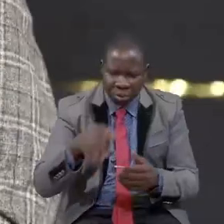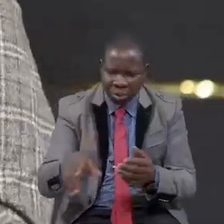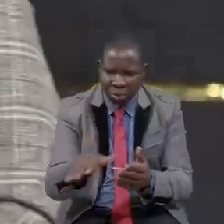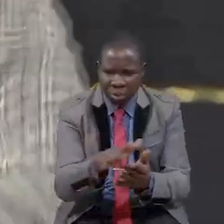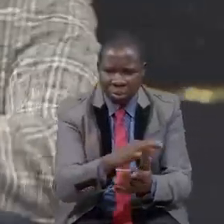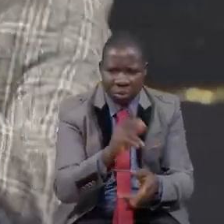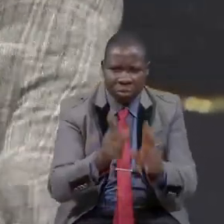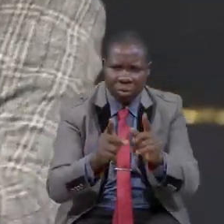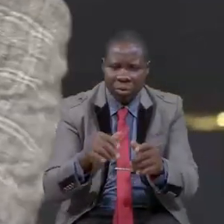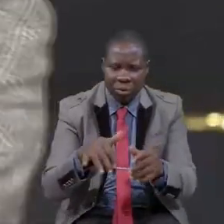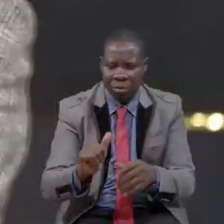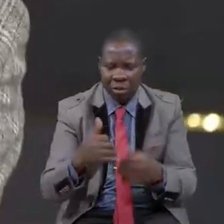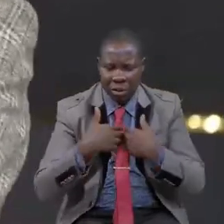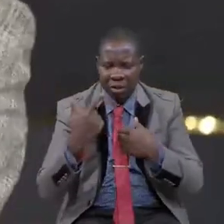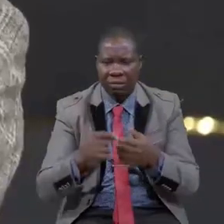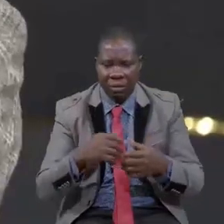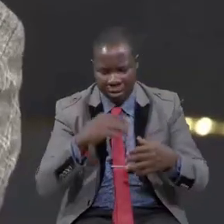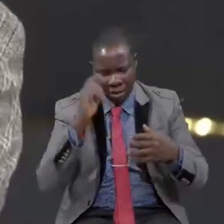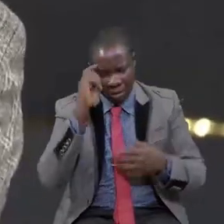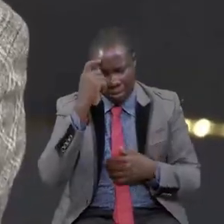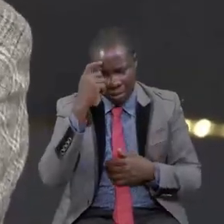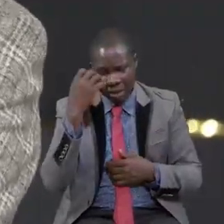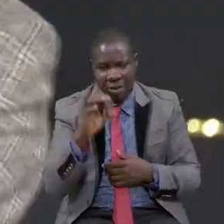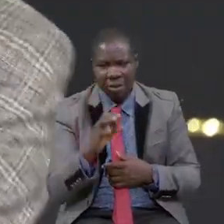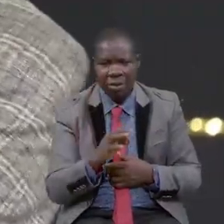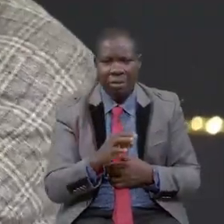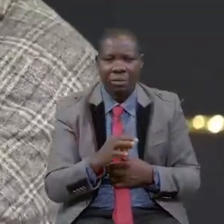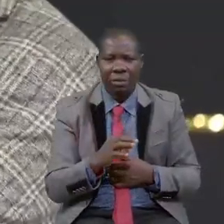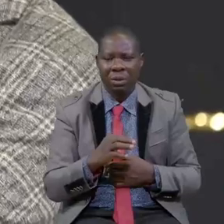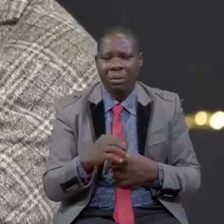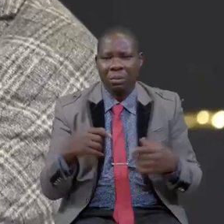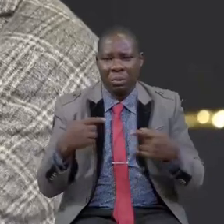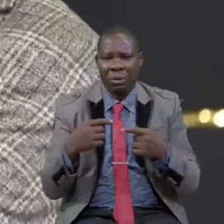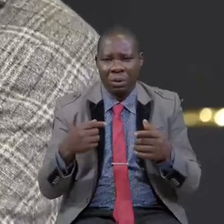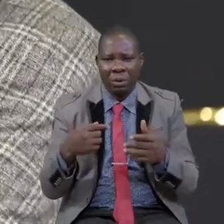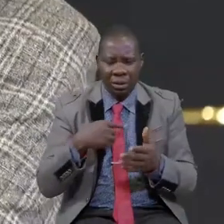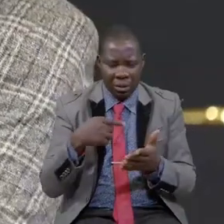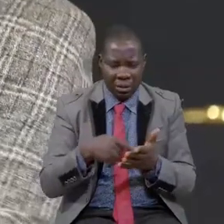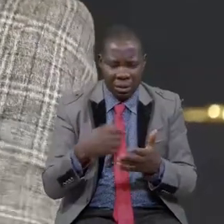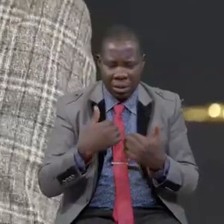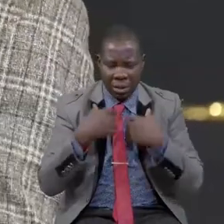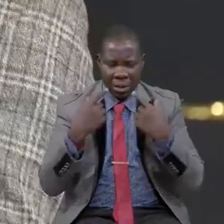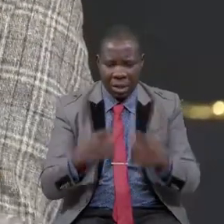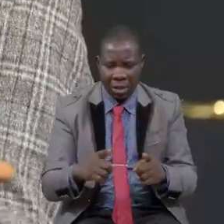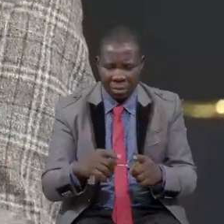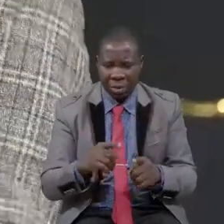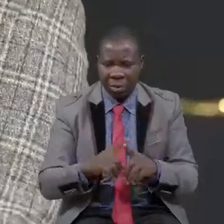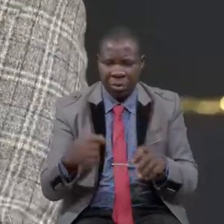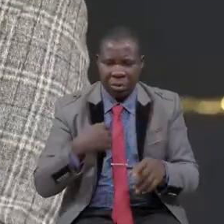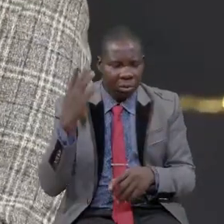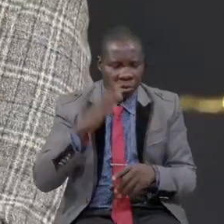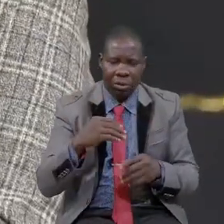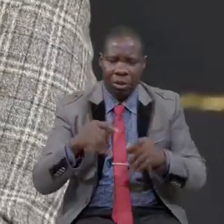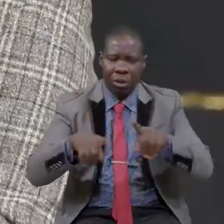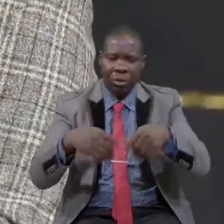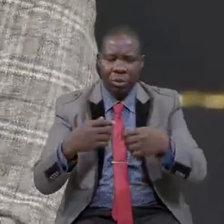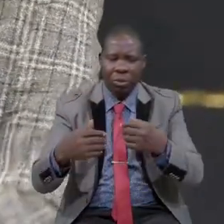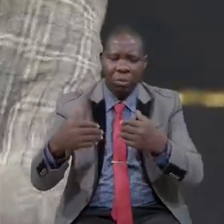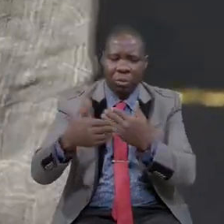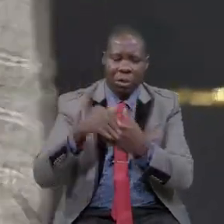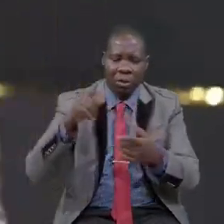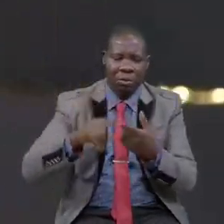Si ces gens ont encore la pensée, ah, ceci est arrivé, mais nous retournerons à notre vie passée, leurs noms ne seront